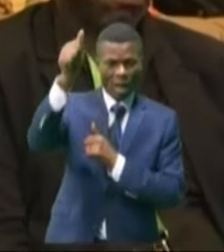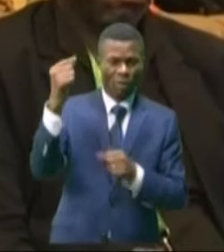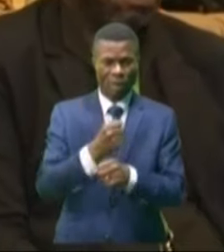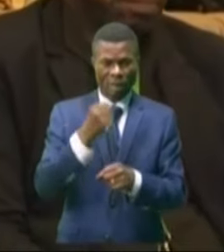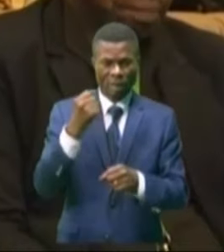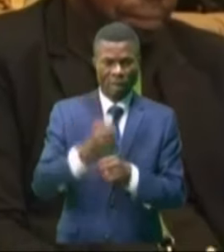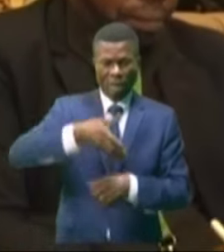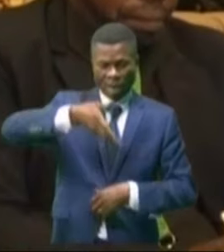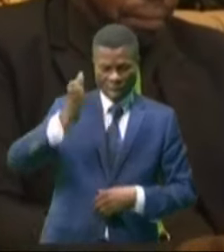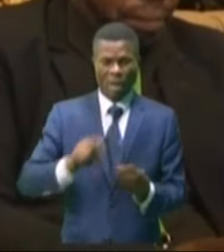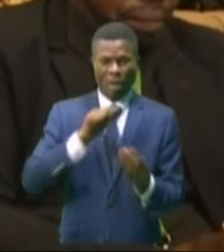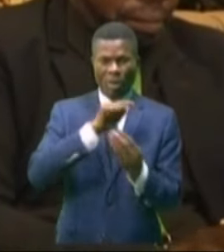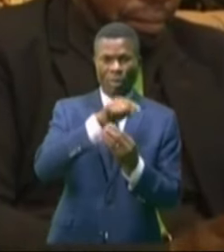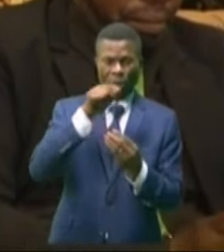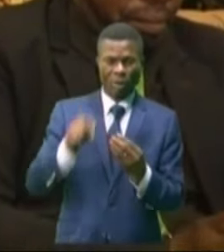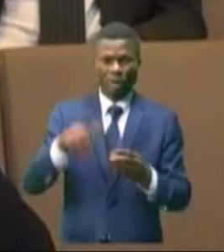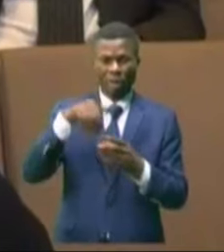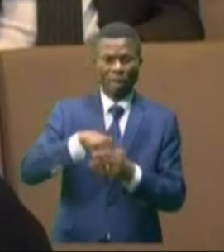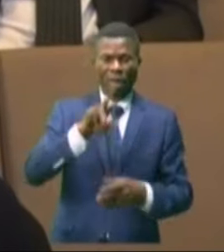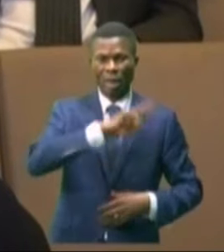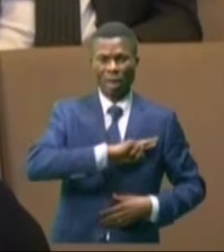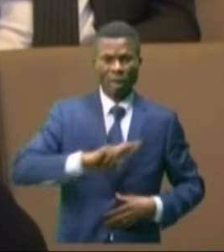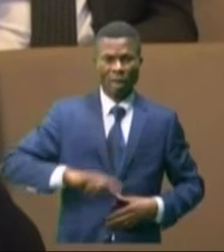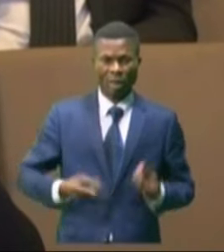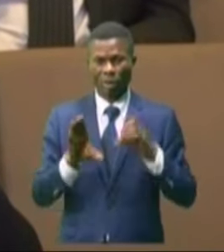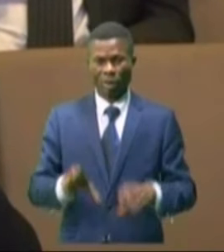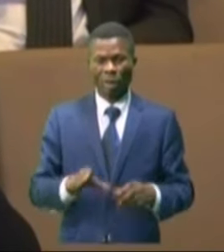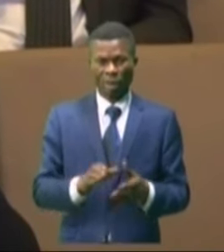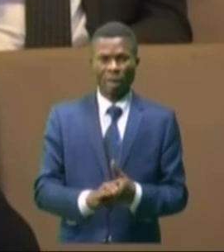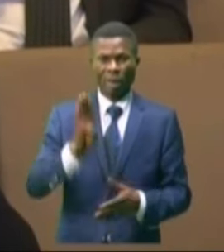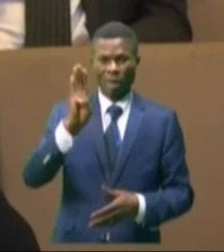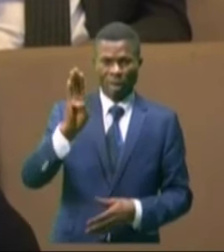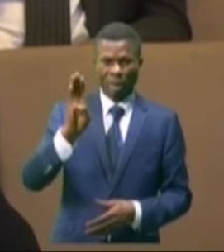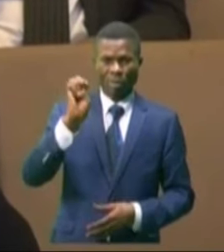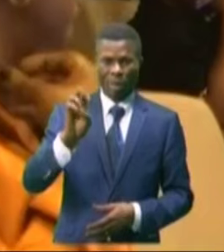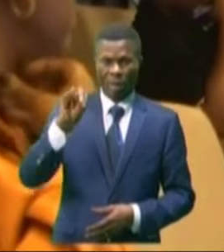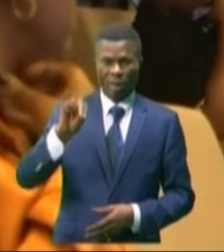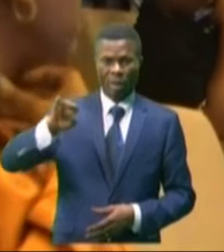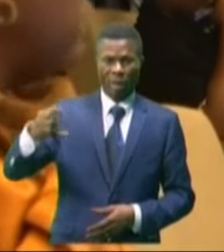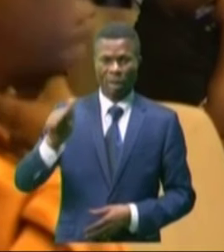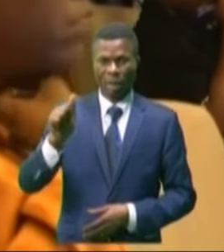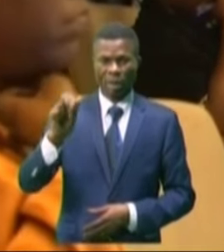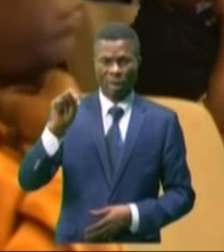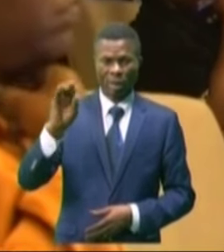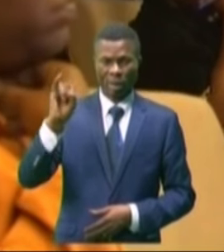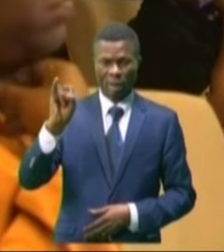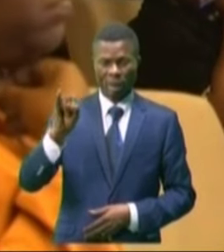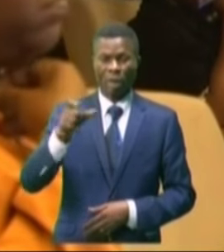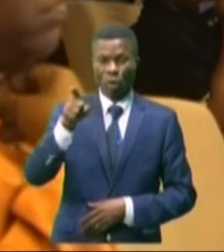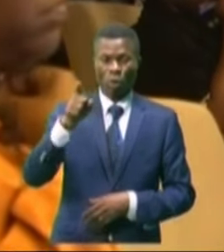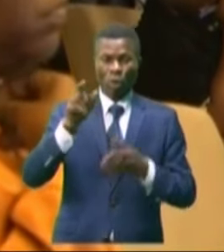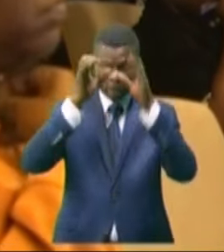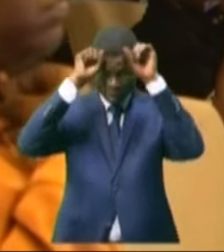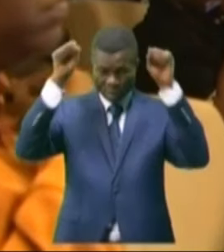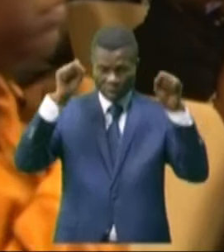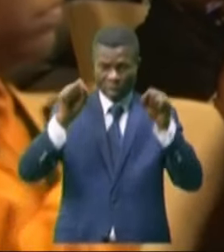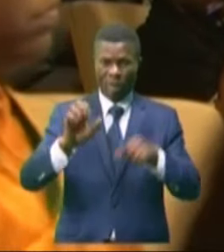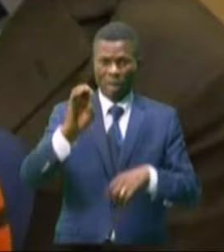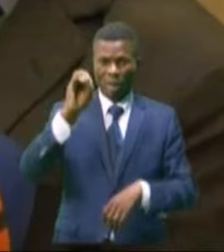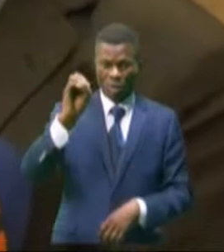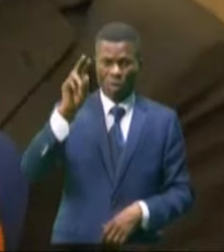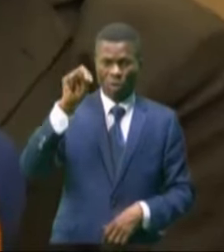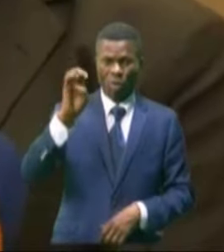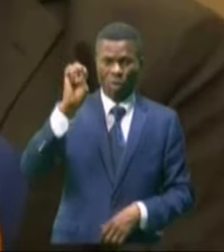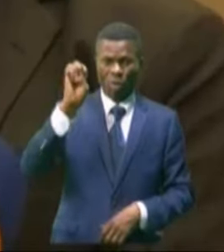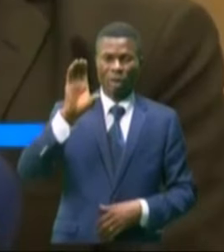l'expert comptable en RDC. Benjamin Zaïlou est le président de l'ONEC. Il est tout à fait important